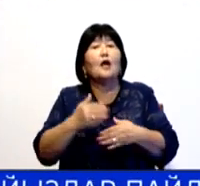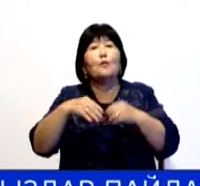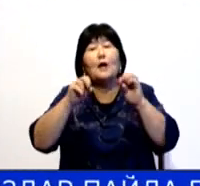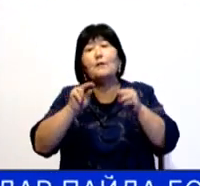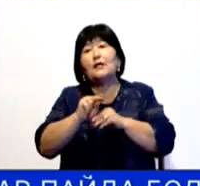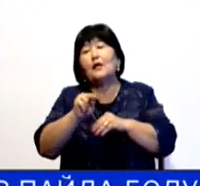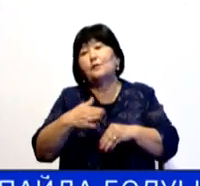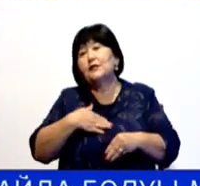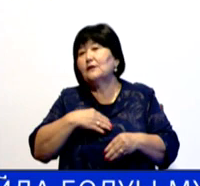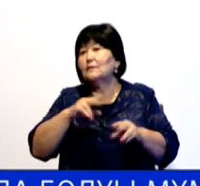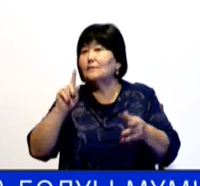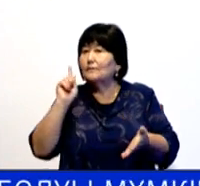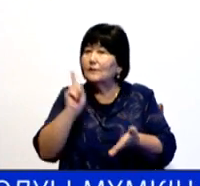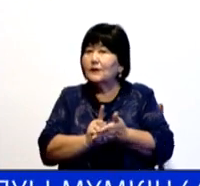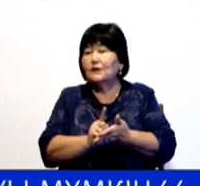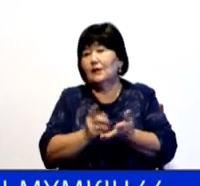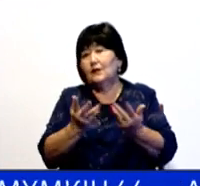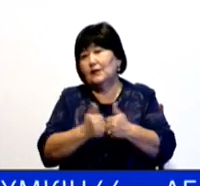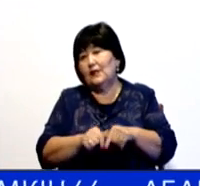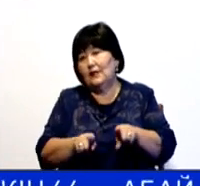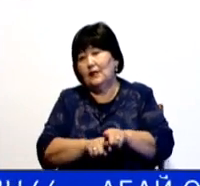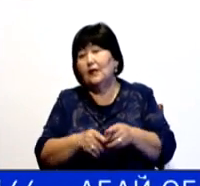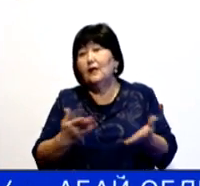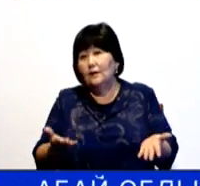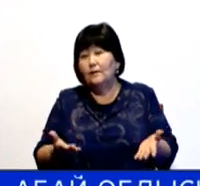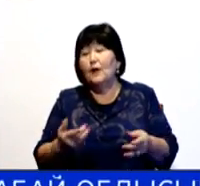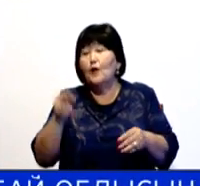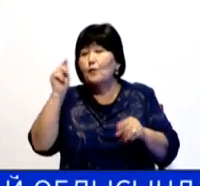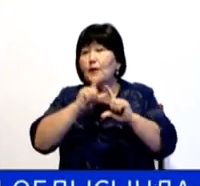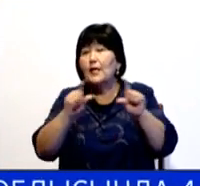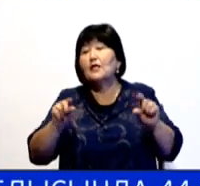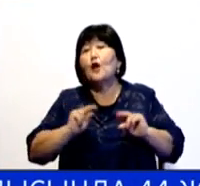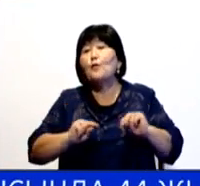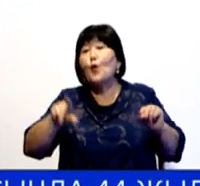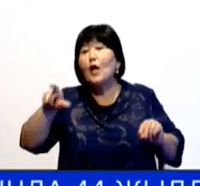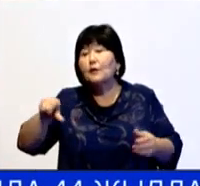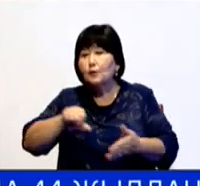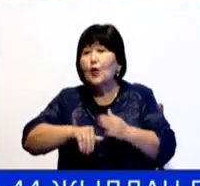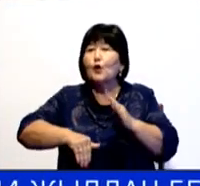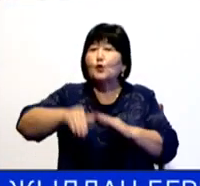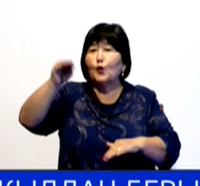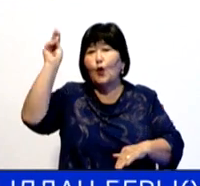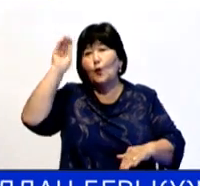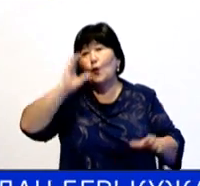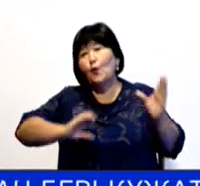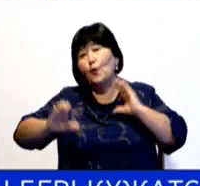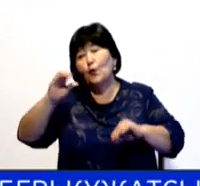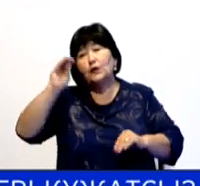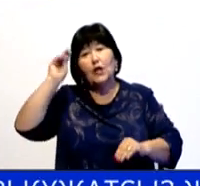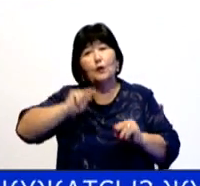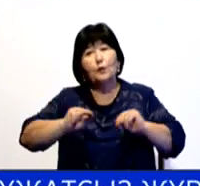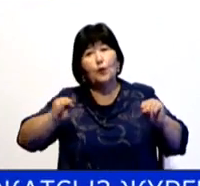біздің басты міндетіміз болып саналады. Сондықтан ол мектеп мұғалімдері болсын, жоғарғы оқу орнының оқытушылары